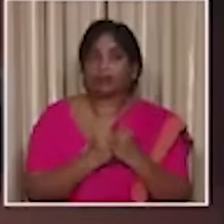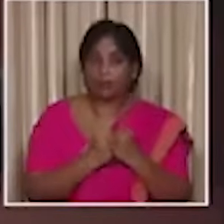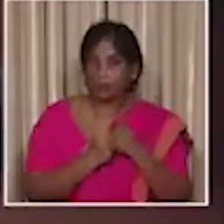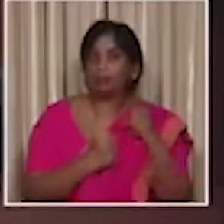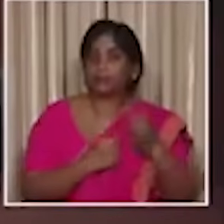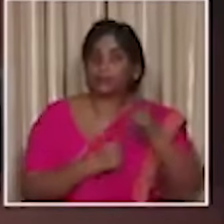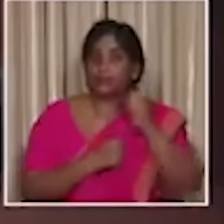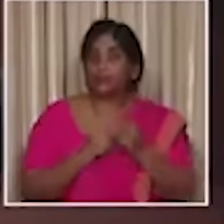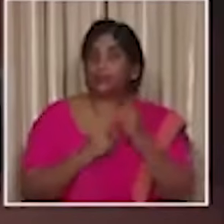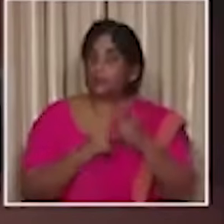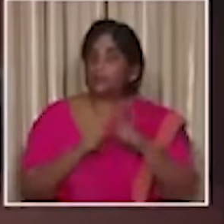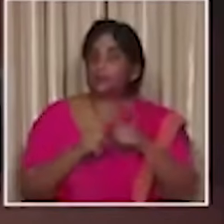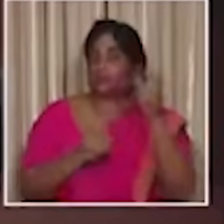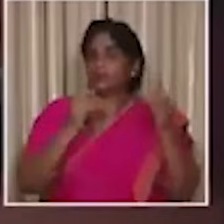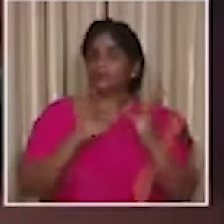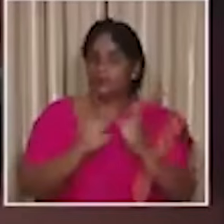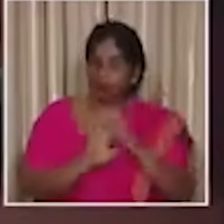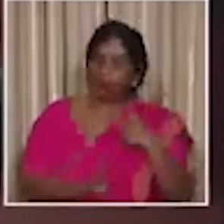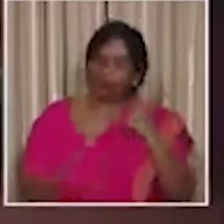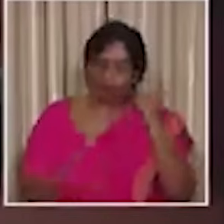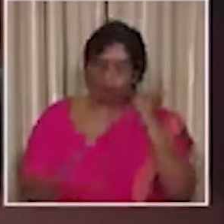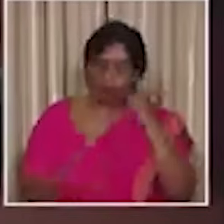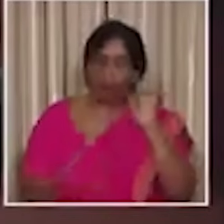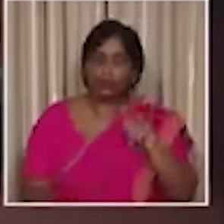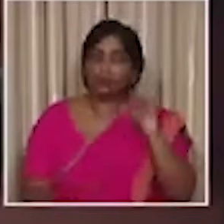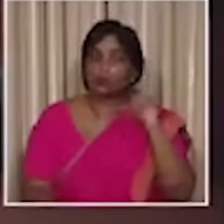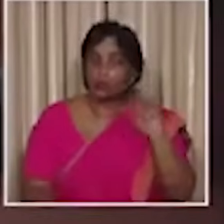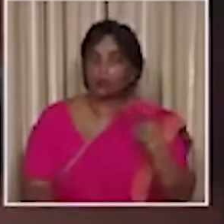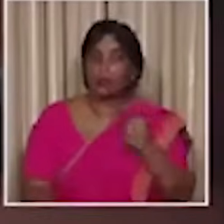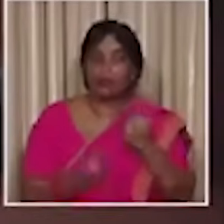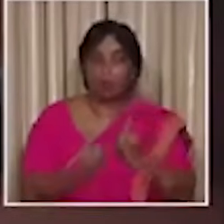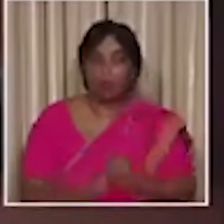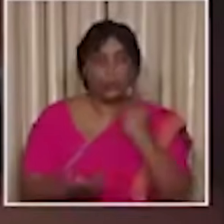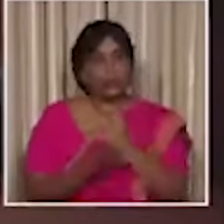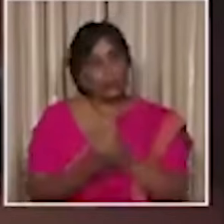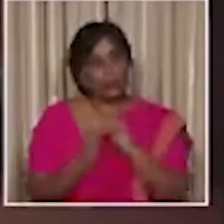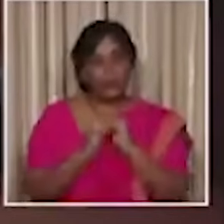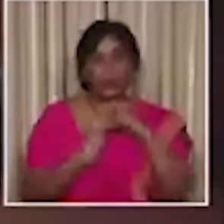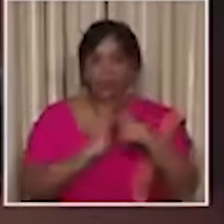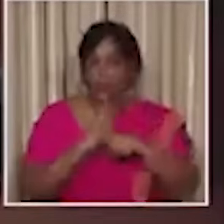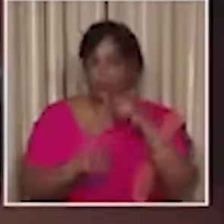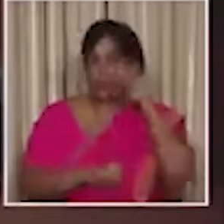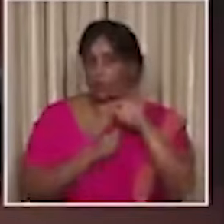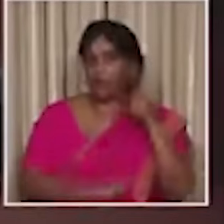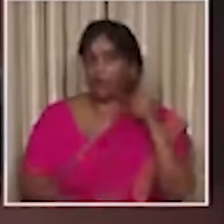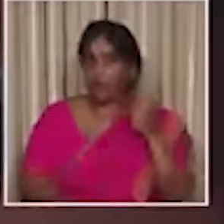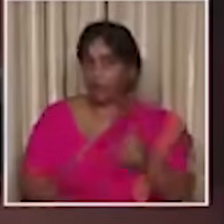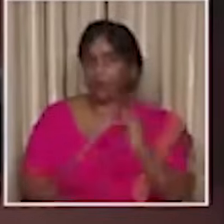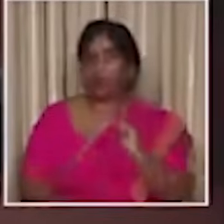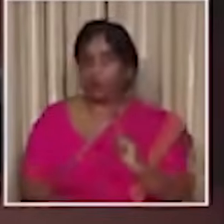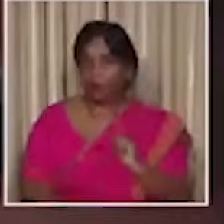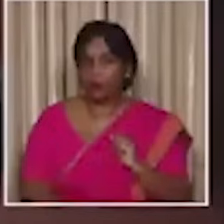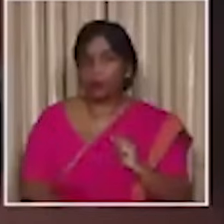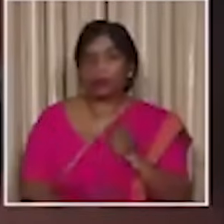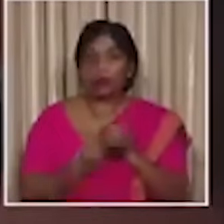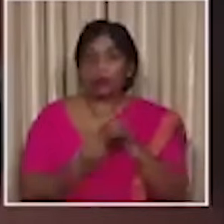awas serdum nikila, eva di lati ne kart dek, napi danno. Ini sah obat umat upan sahati ke wedagat tu ni neto ratai jangan tawa ta wedagat. Ini mukade, mewa